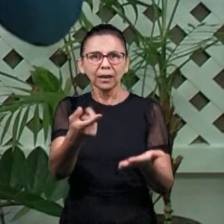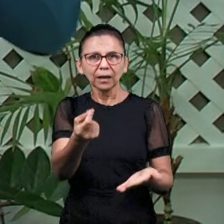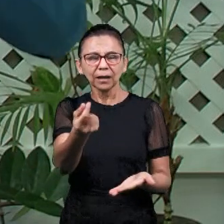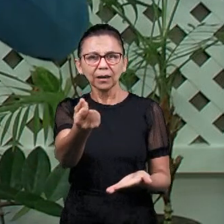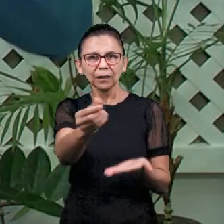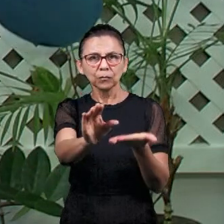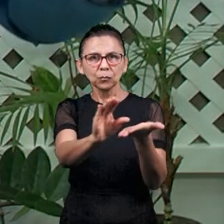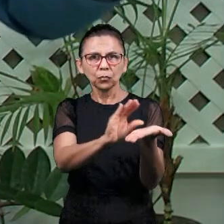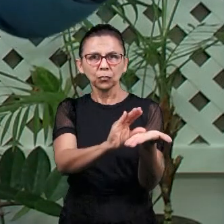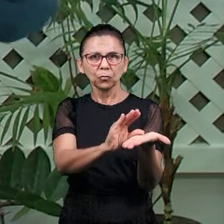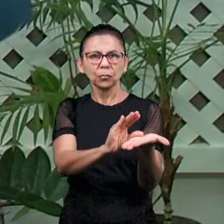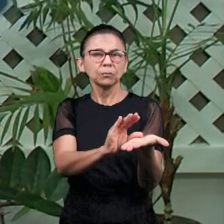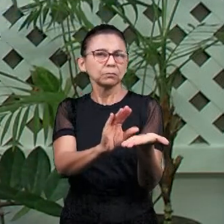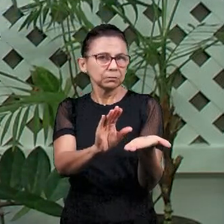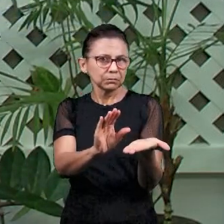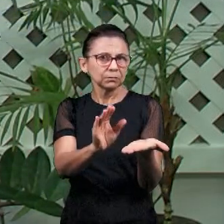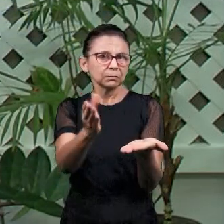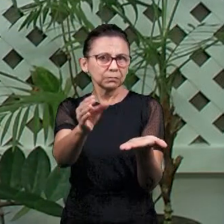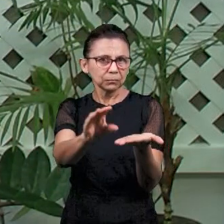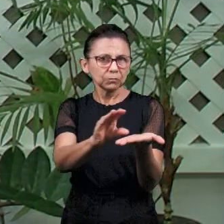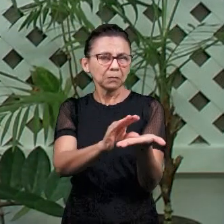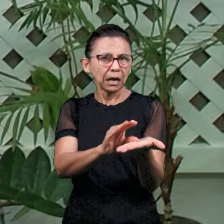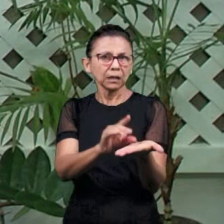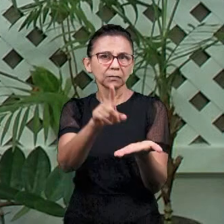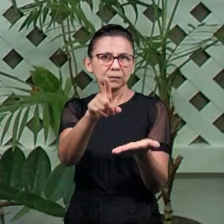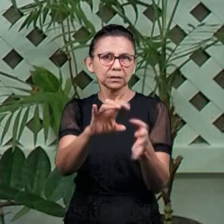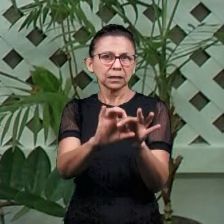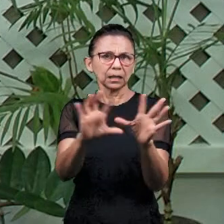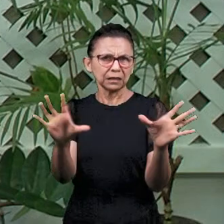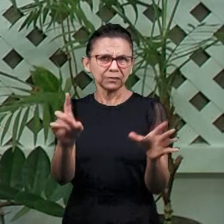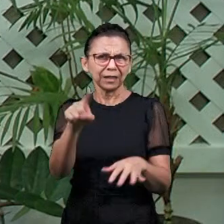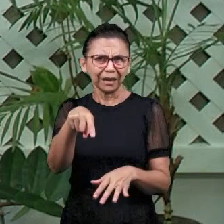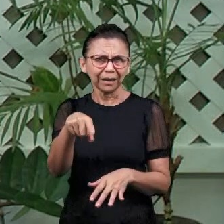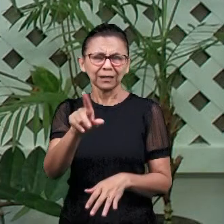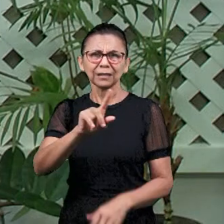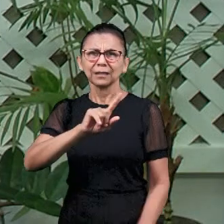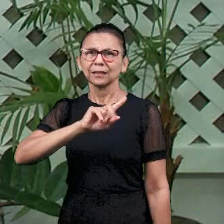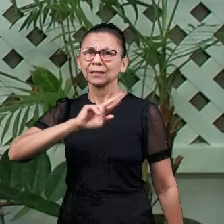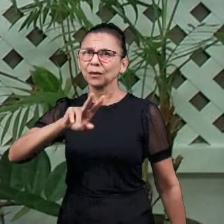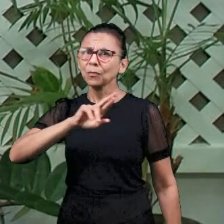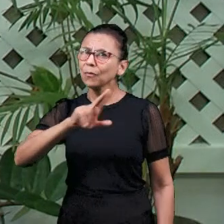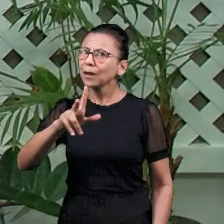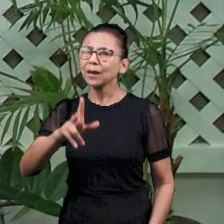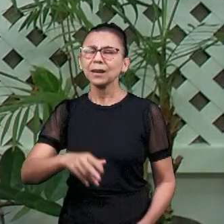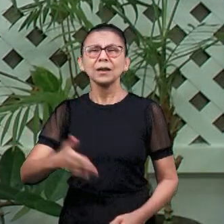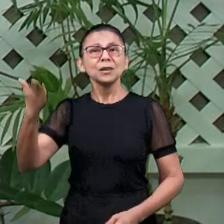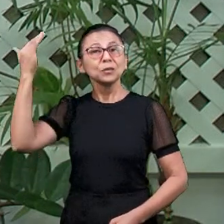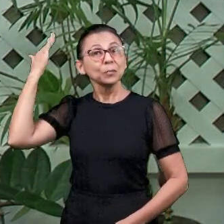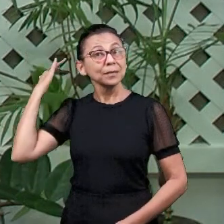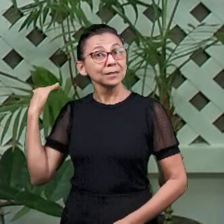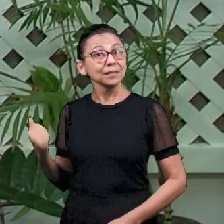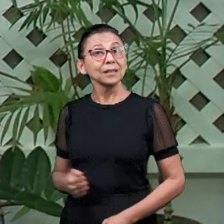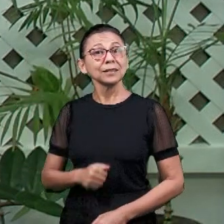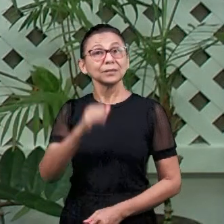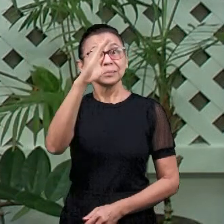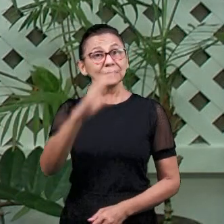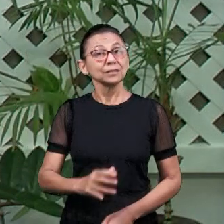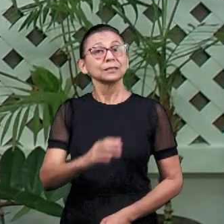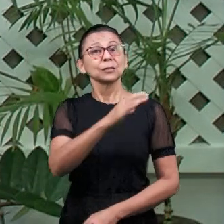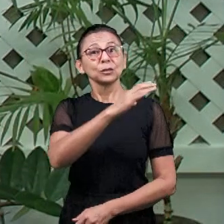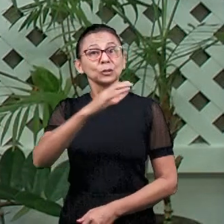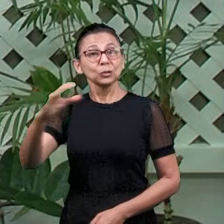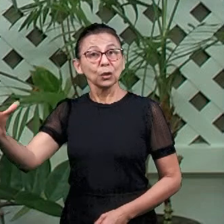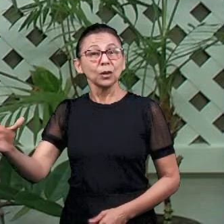à la condition que tu payes quelque chose, tel comme les indulgences. L'église catholique a fait cela. Vous payez les indulgences, vous